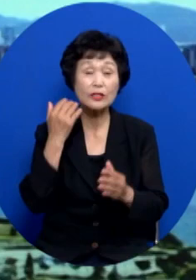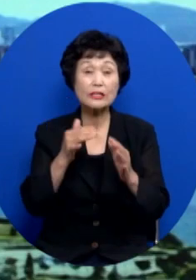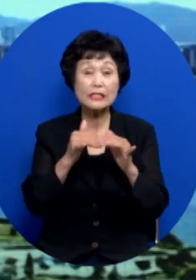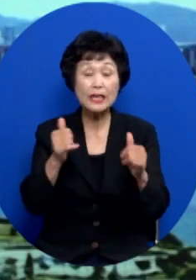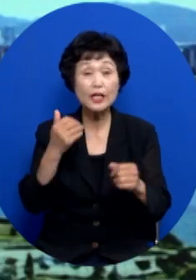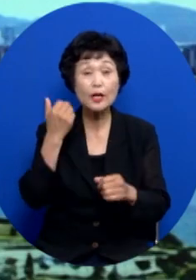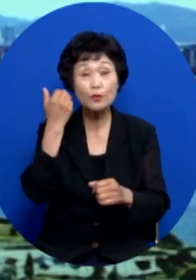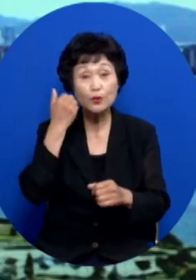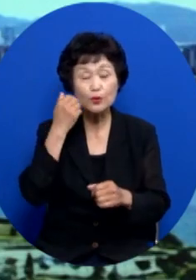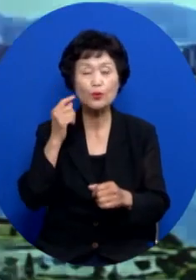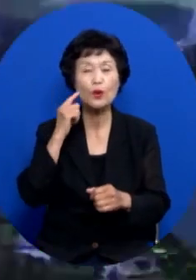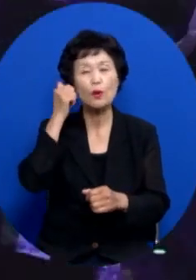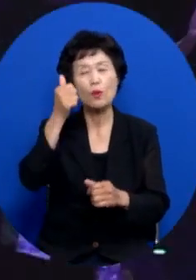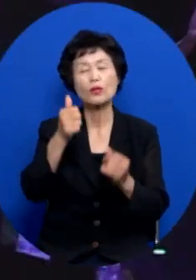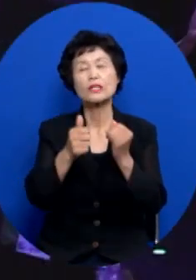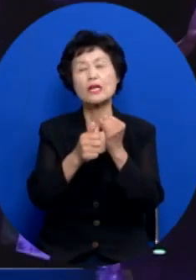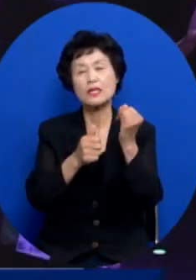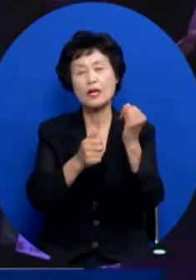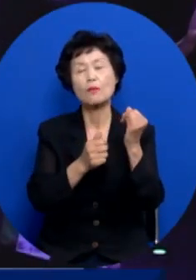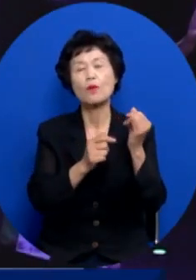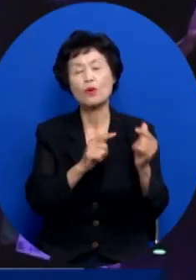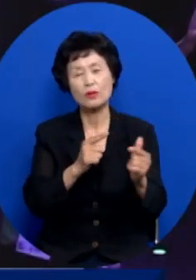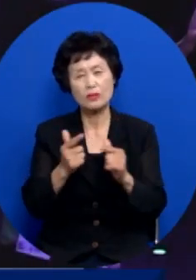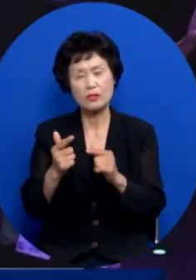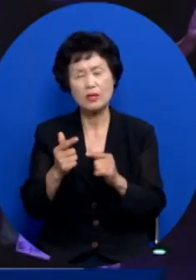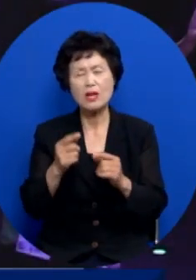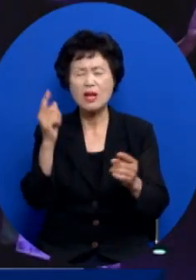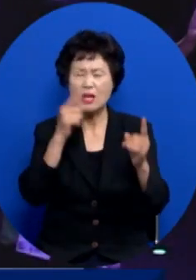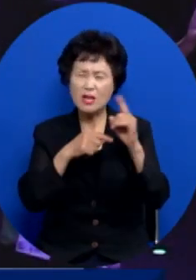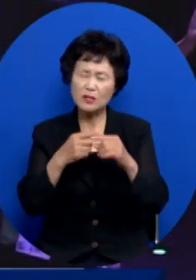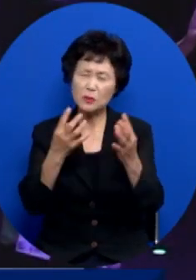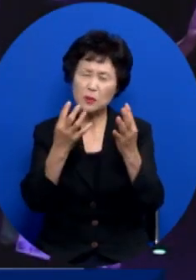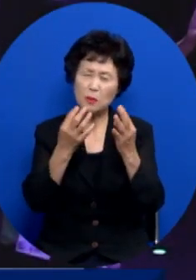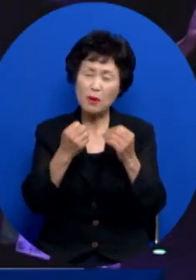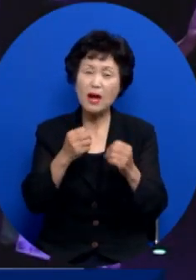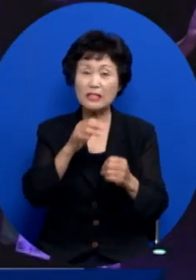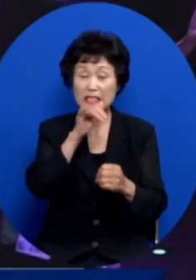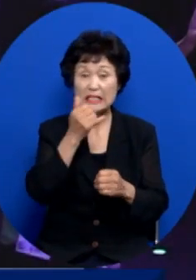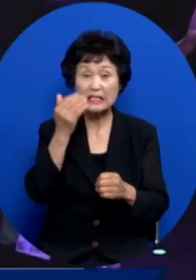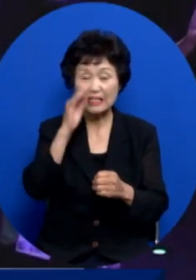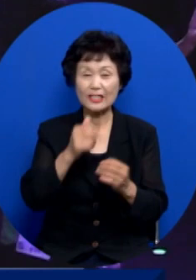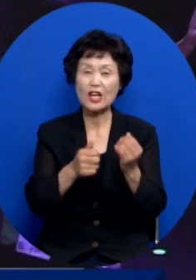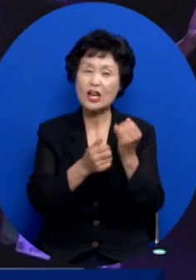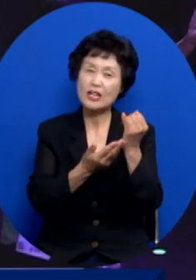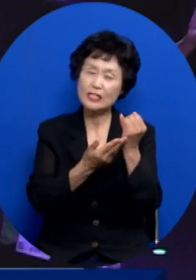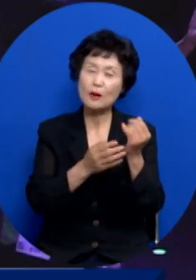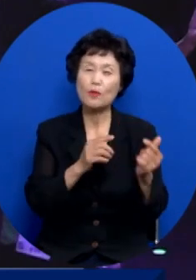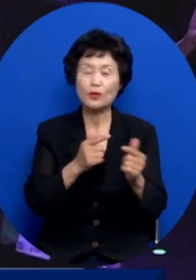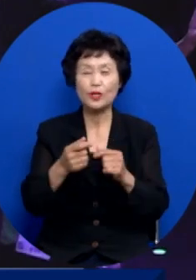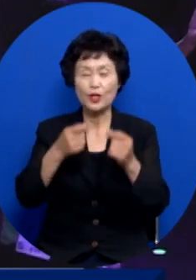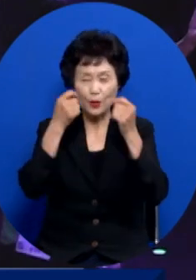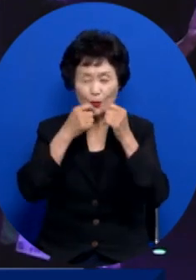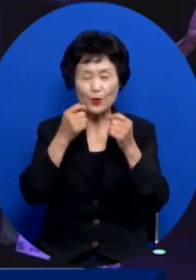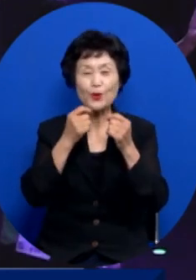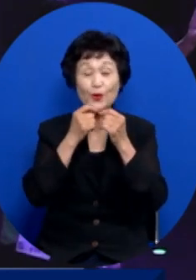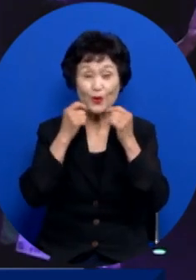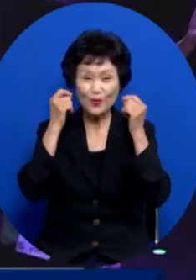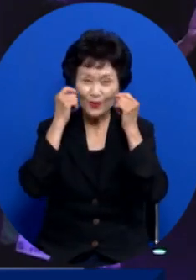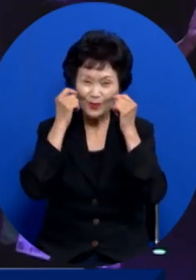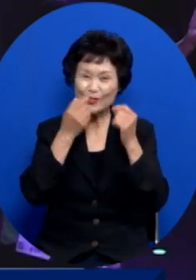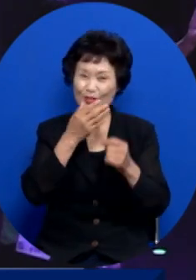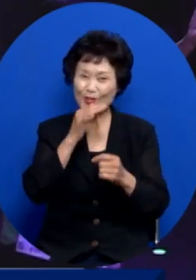채 상처받을 때가 많은데요. 목회자 3호들이 마음껏 울고 웃으며 위로와 새 힘을 받는 자리가